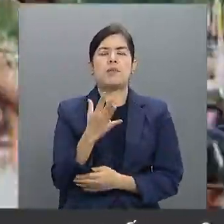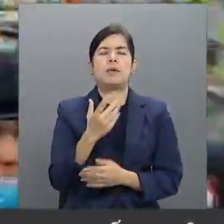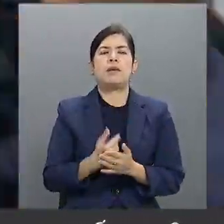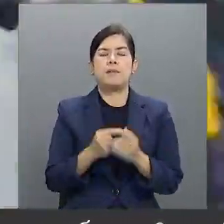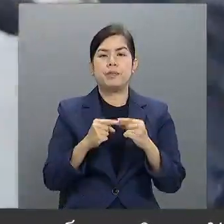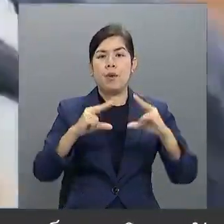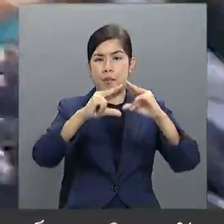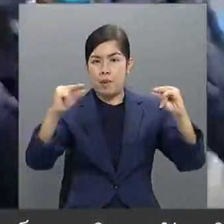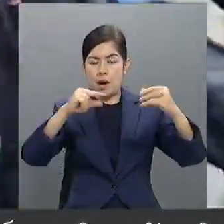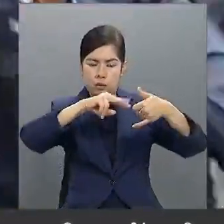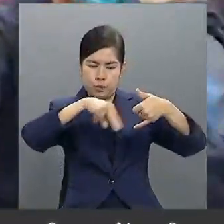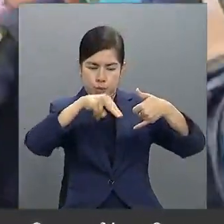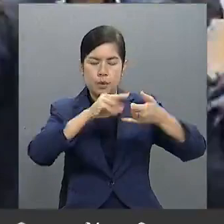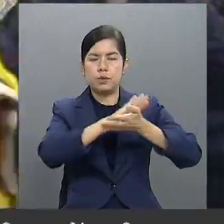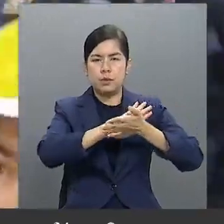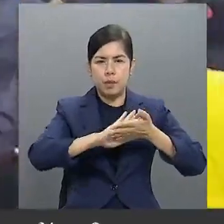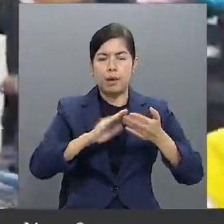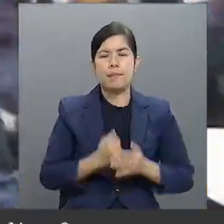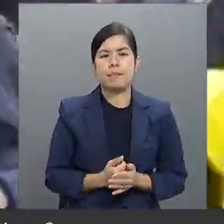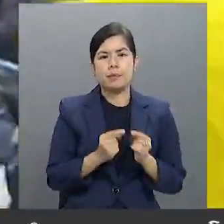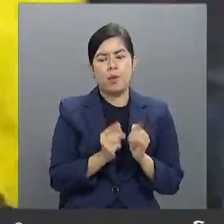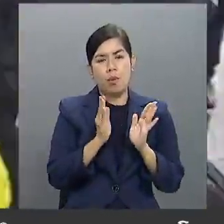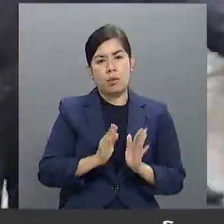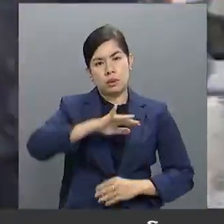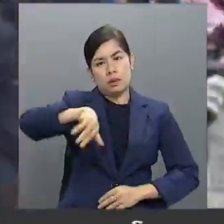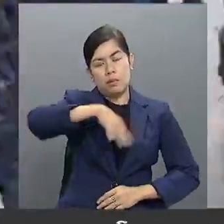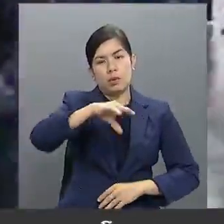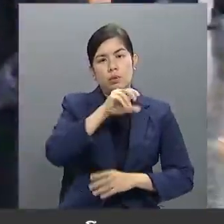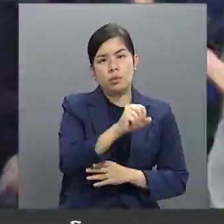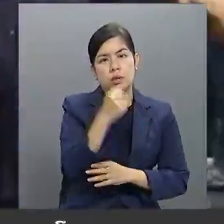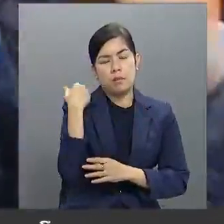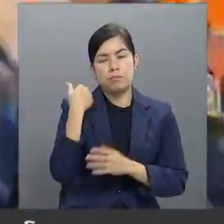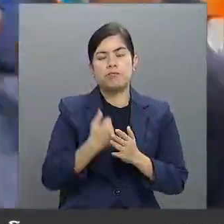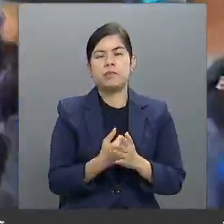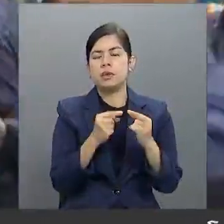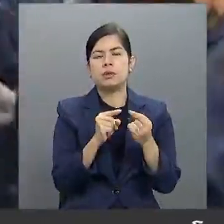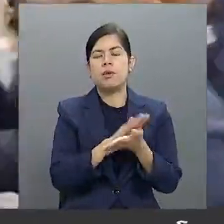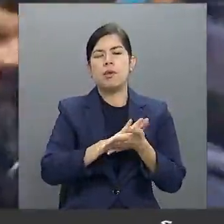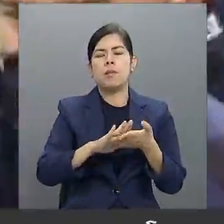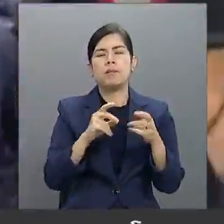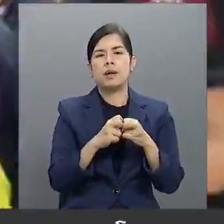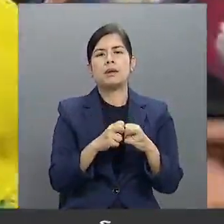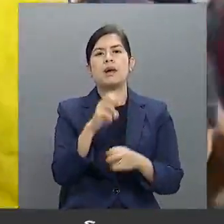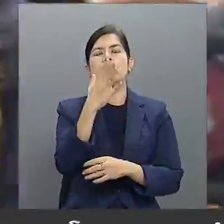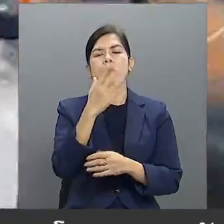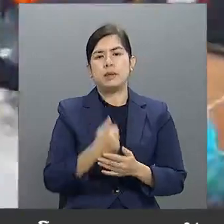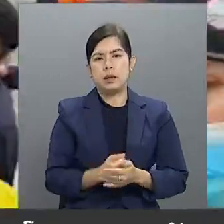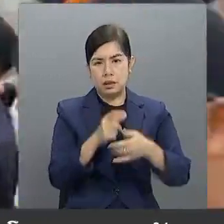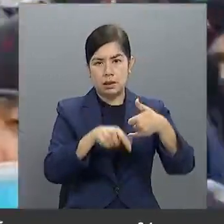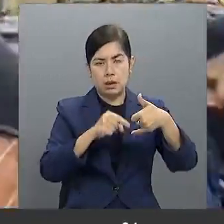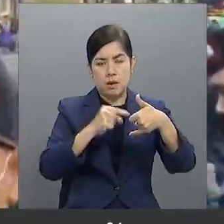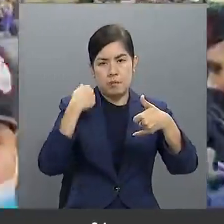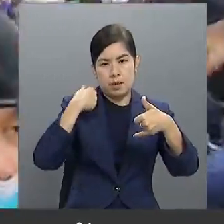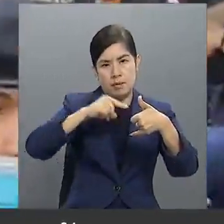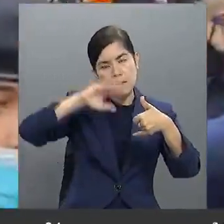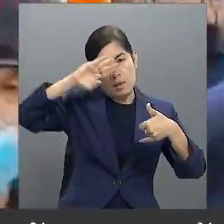ส่วนสภาพจิตใจทุกคนนะคะยังเป็นปกติและก็ไม่ได้ร้องขอสิ่งใดเป็นพิเศษยกเว้นผู้ที่มีอาการป่วยก็